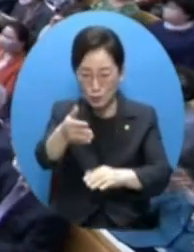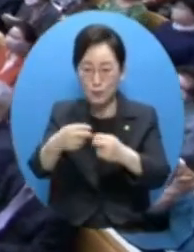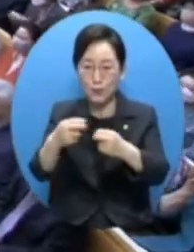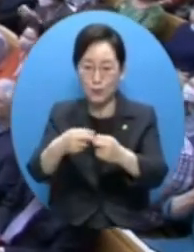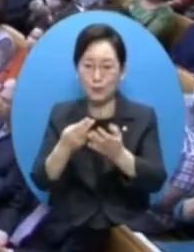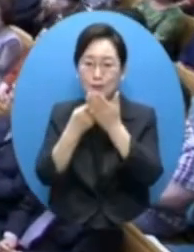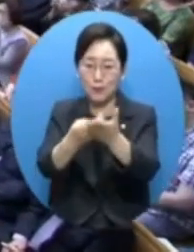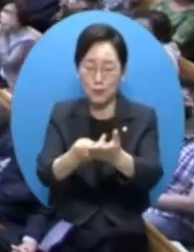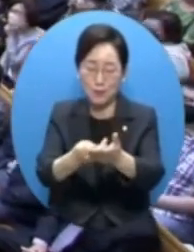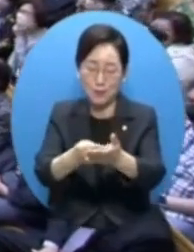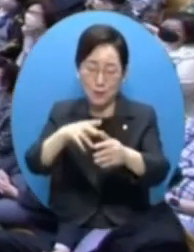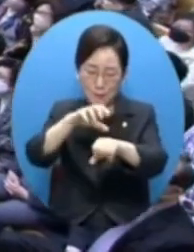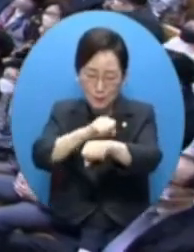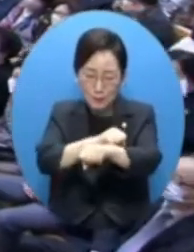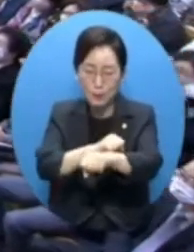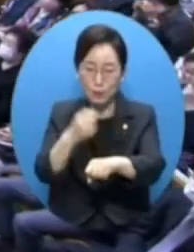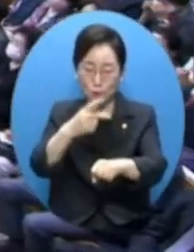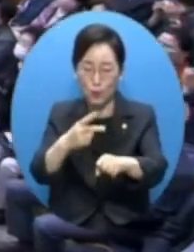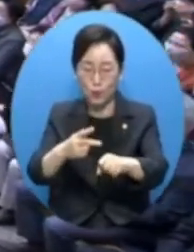하는데 곳에 가서 또 기도했습니다.